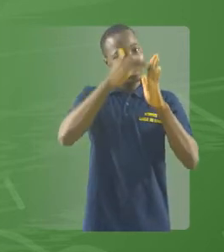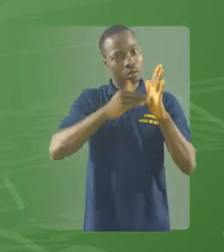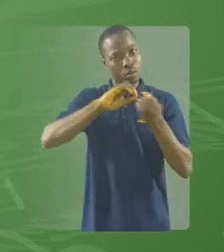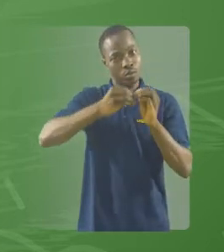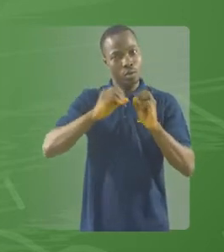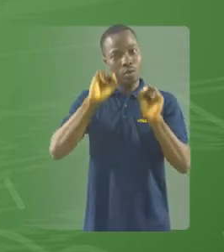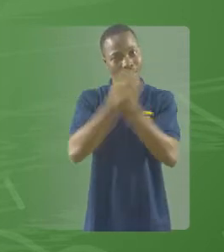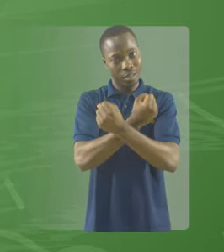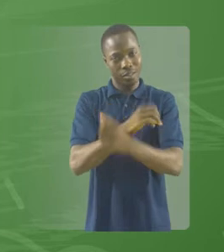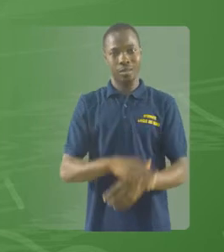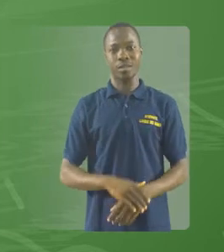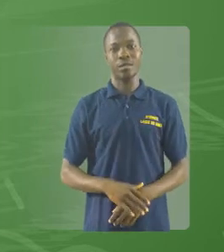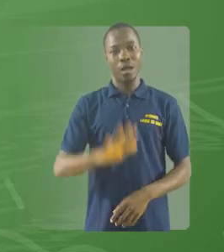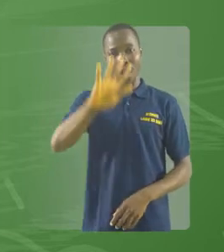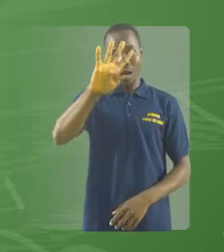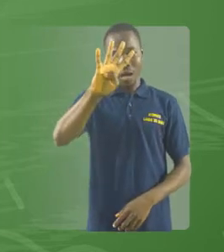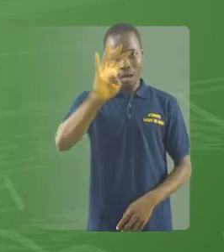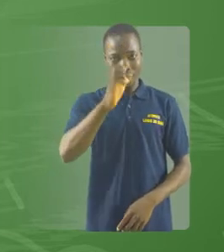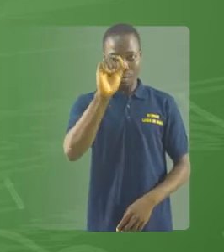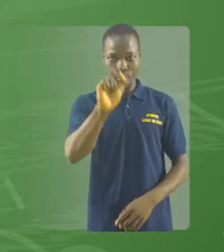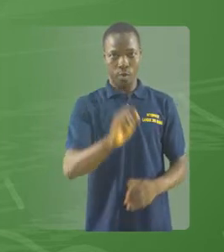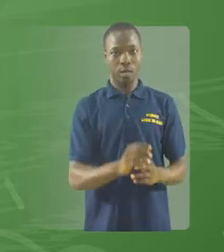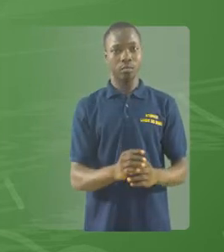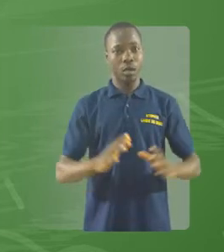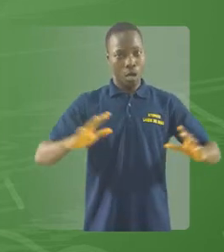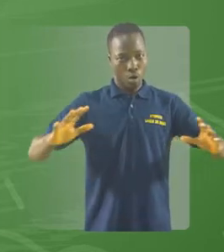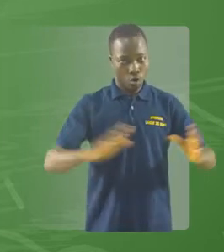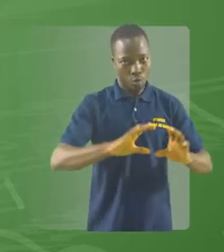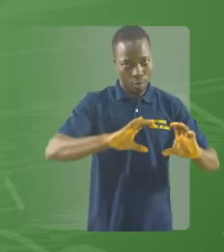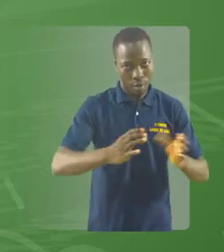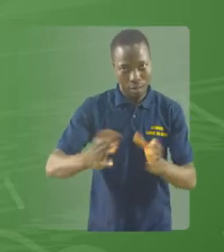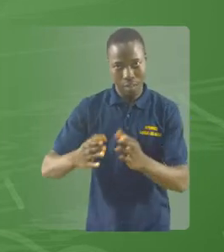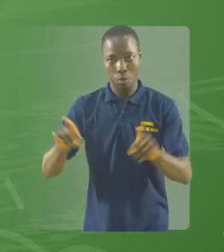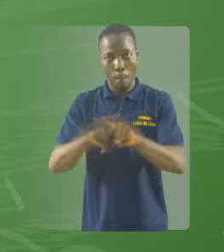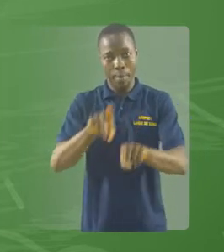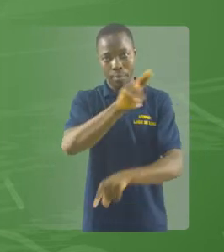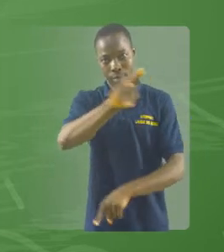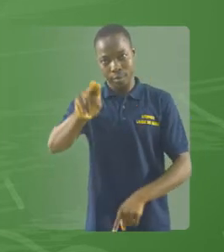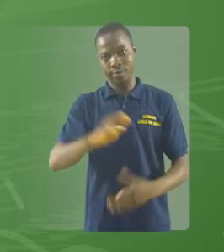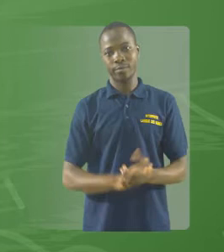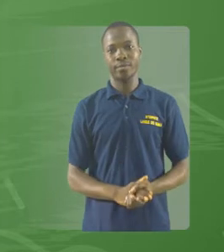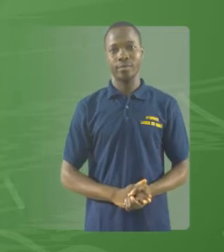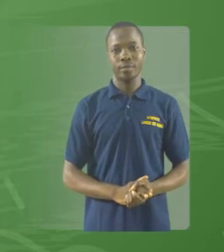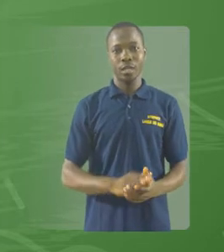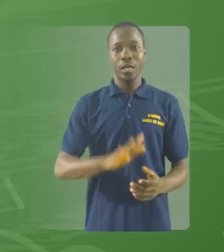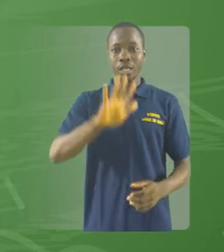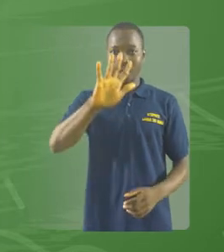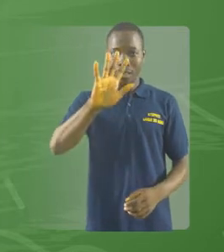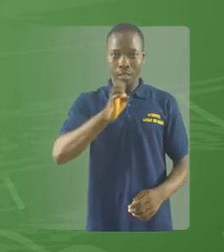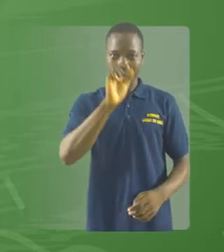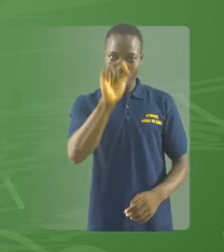statistique, en grand 4 le regroupement en classes de même amplitude, en grand